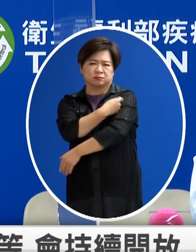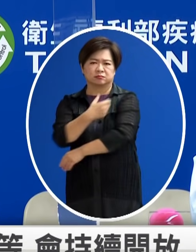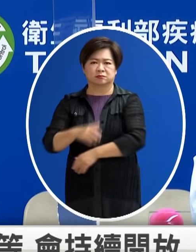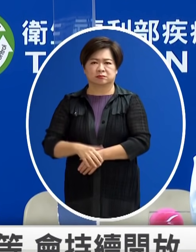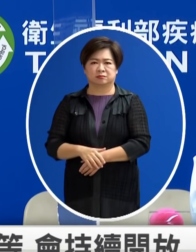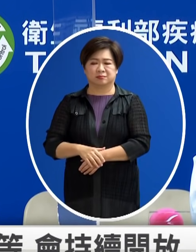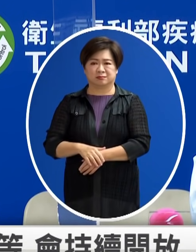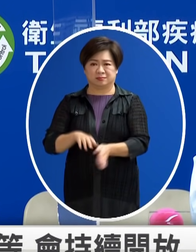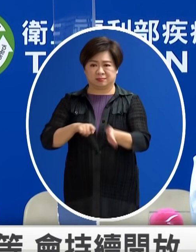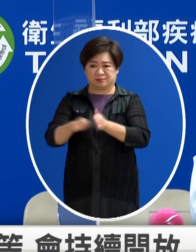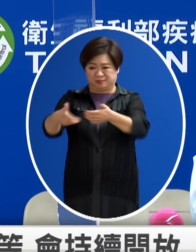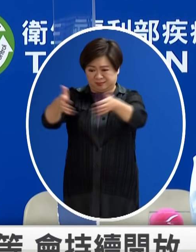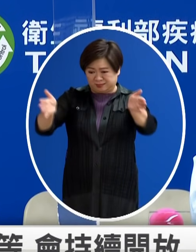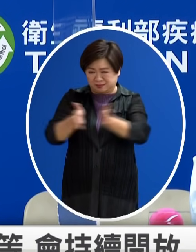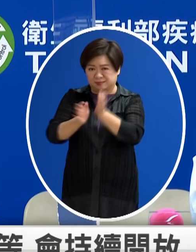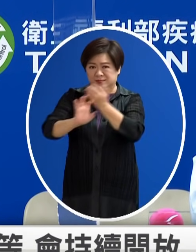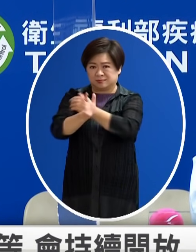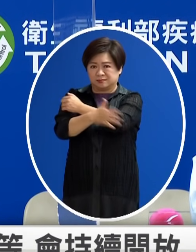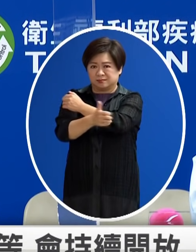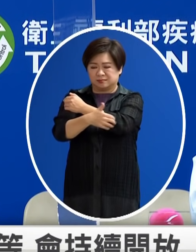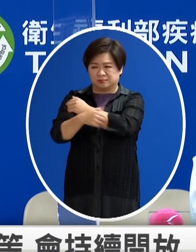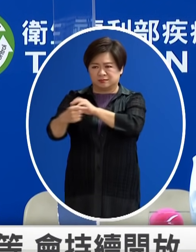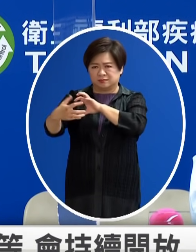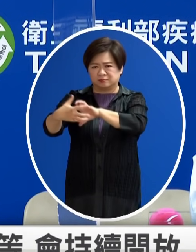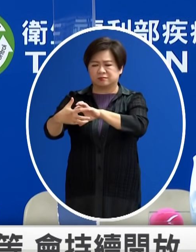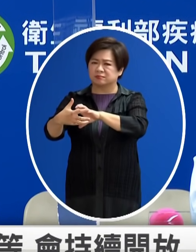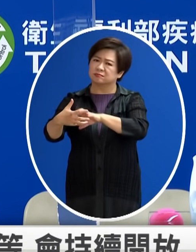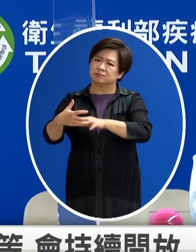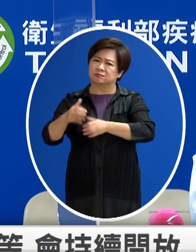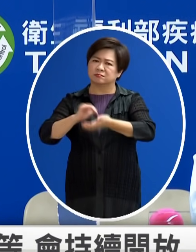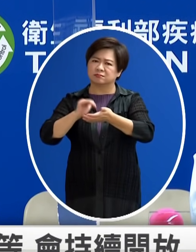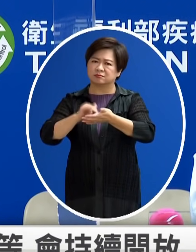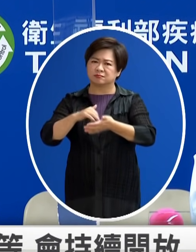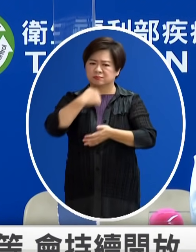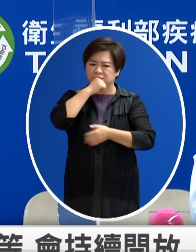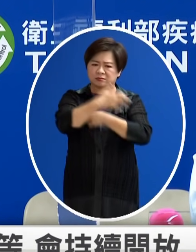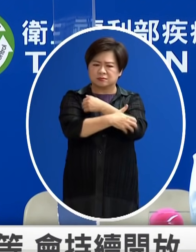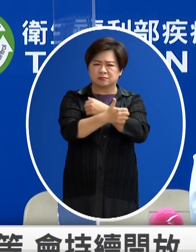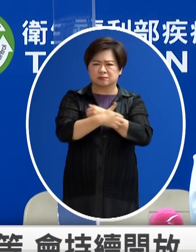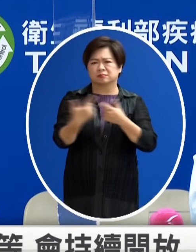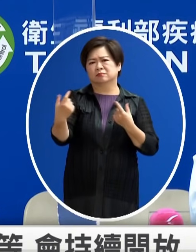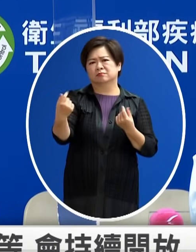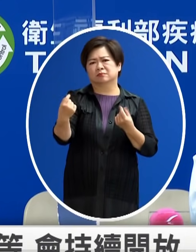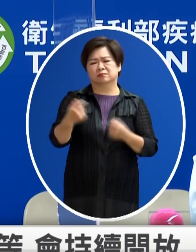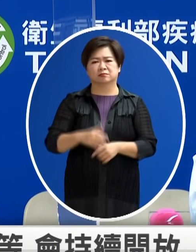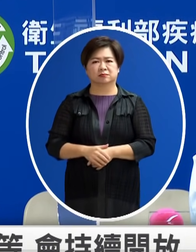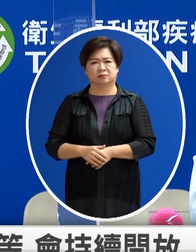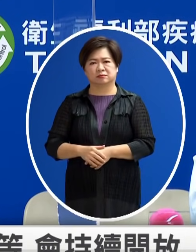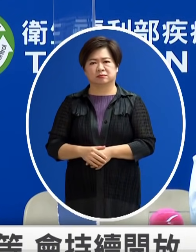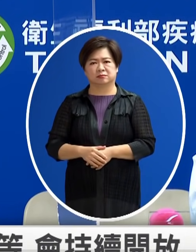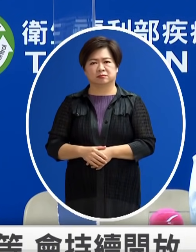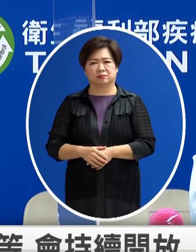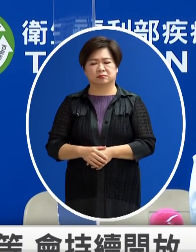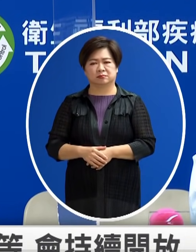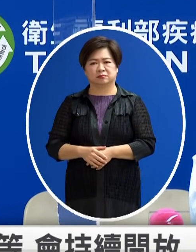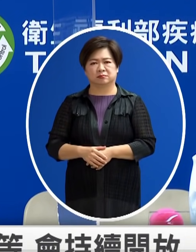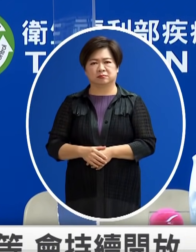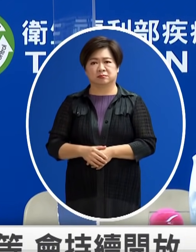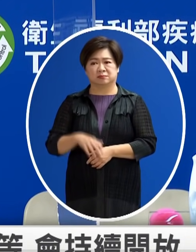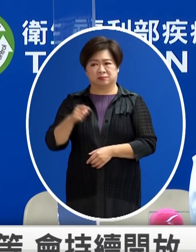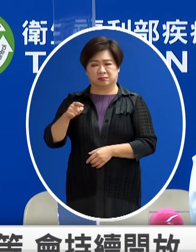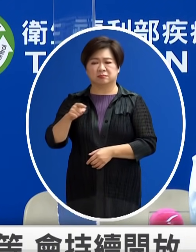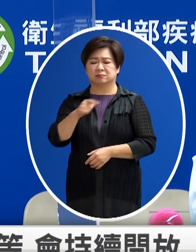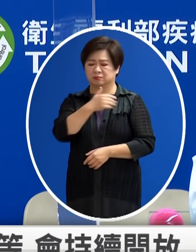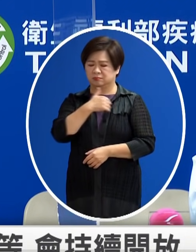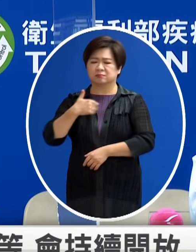工施打疫苗，哈，他才跟本国人的哈，他待遇是一样的。好，那我想我们不会剥夺他的权